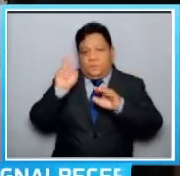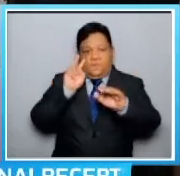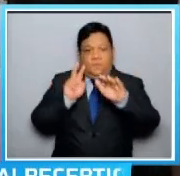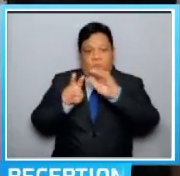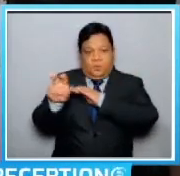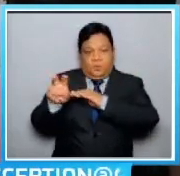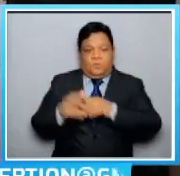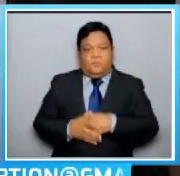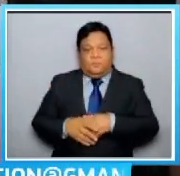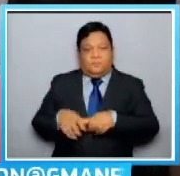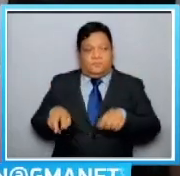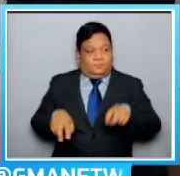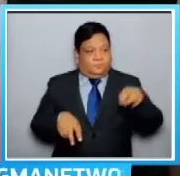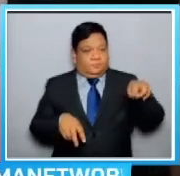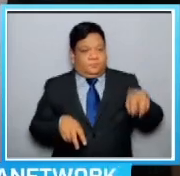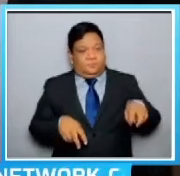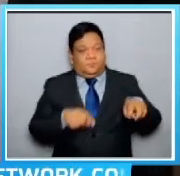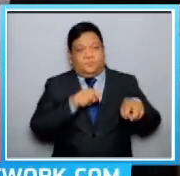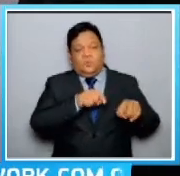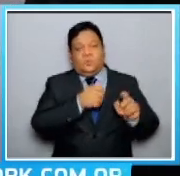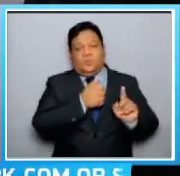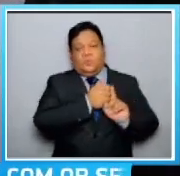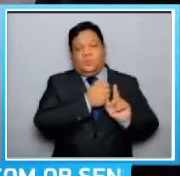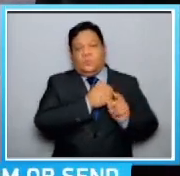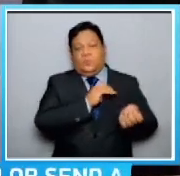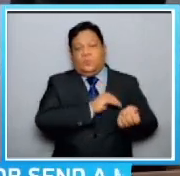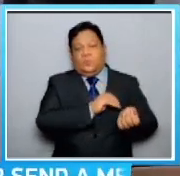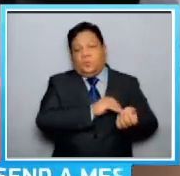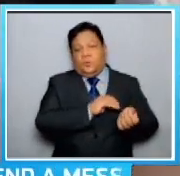si Dr. Pawelas, ito yung